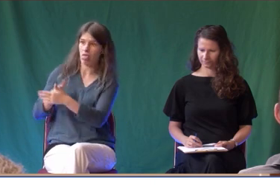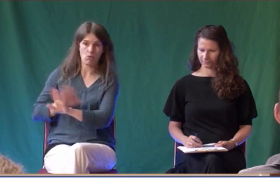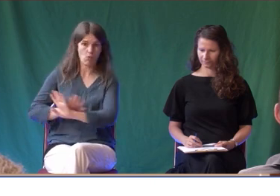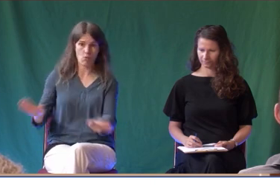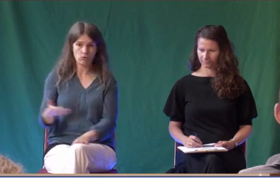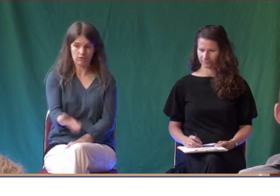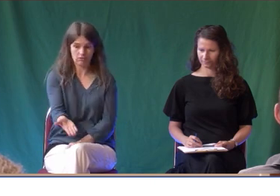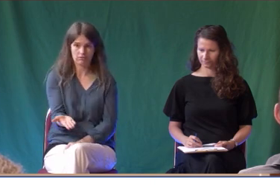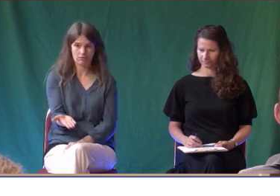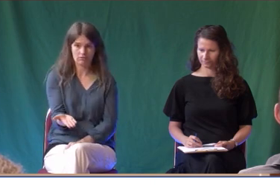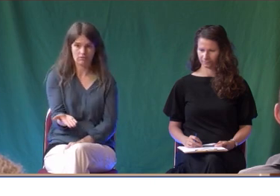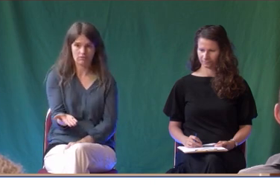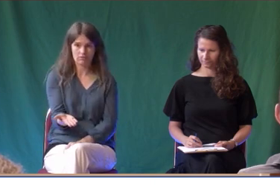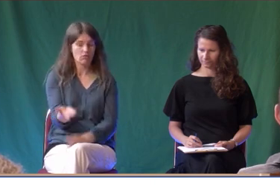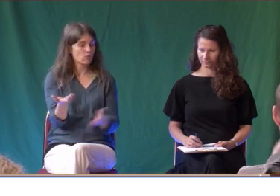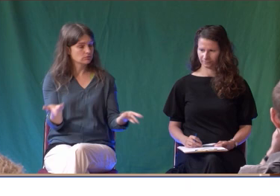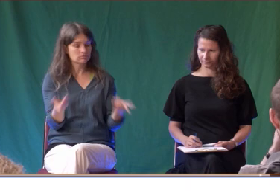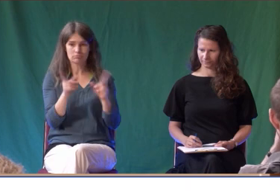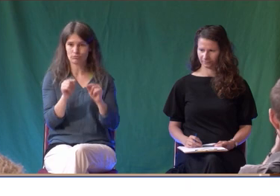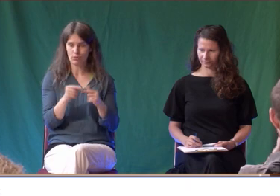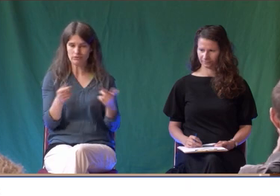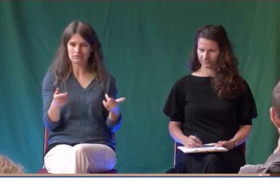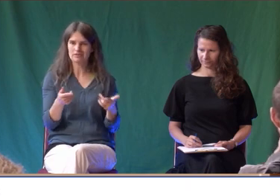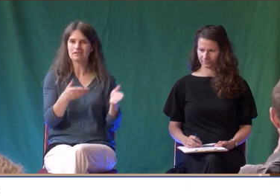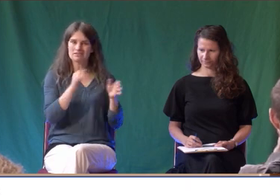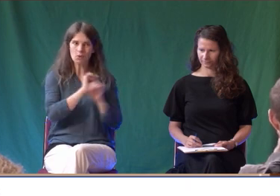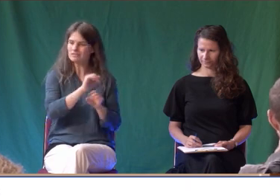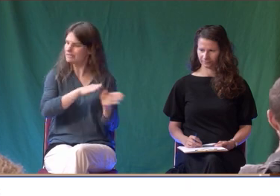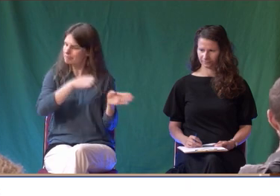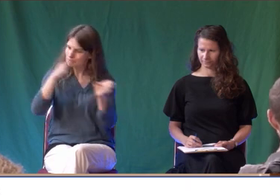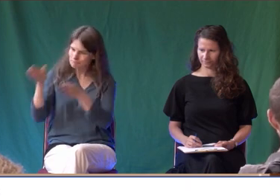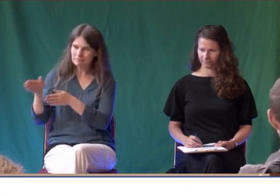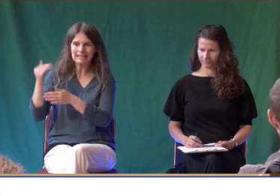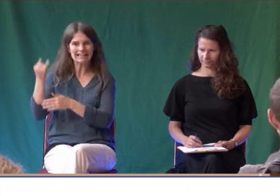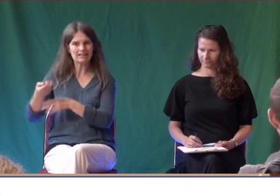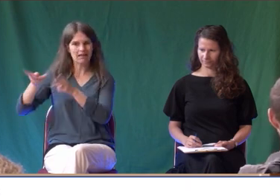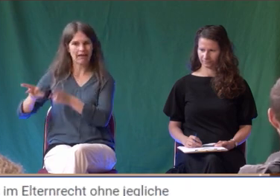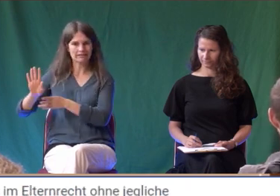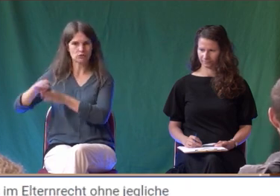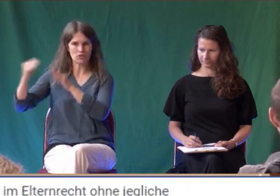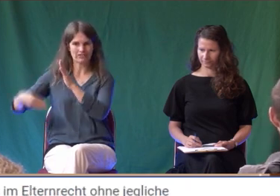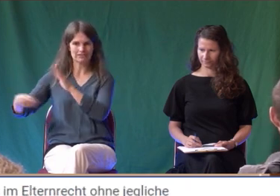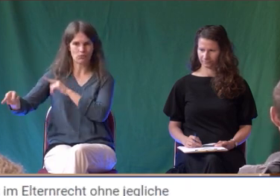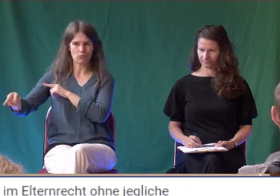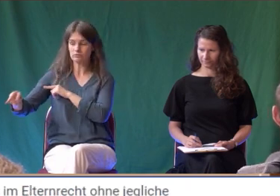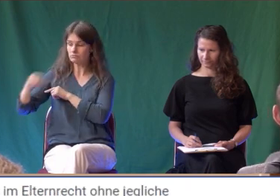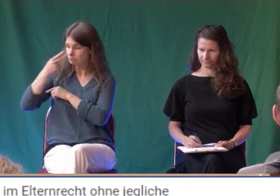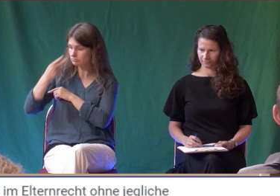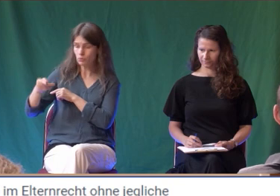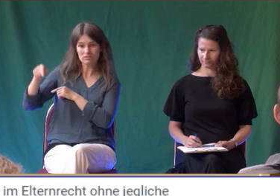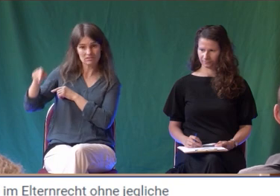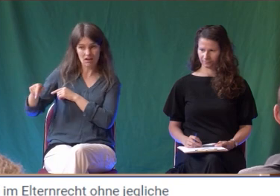aber sozusagen wir können eben auch in die Kinderrechtskonvention gucken und die ist ebenfalls ein Gesetz